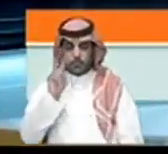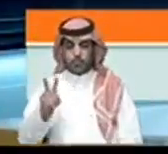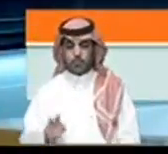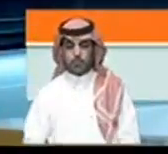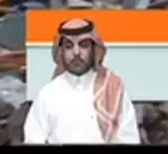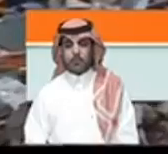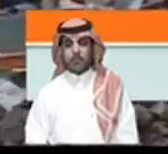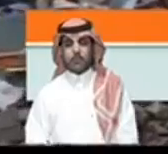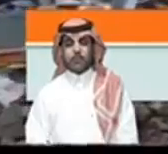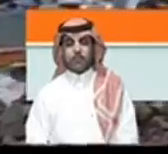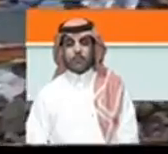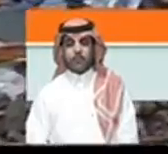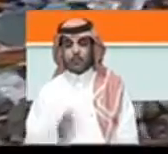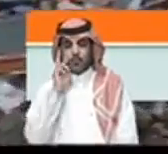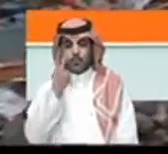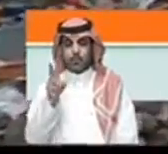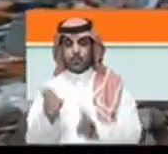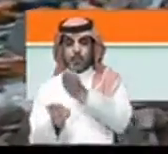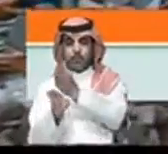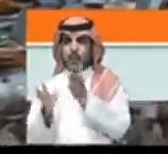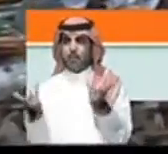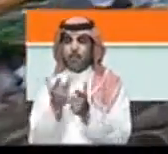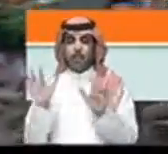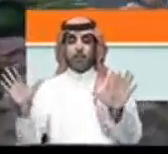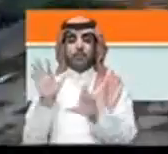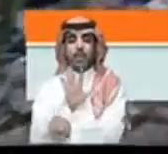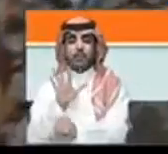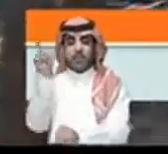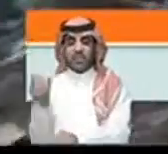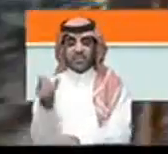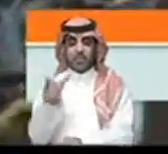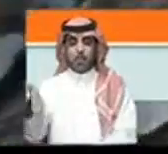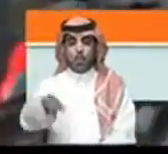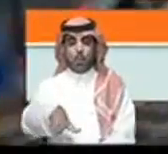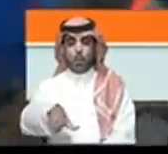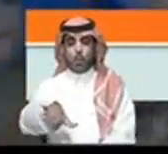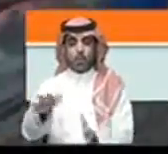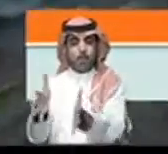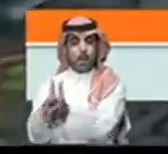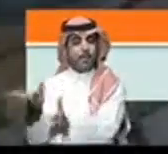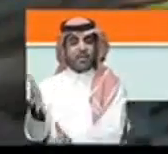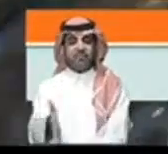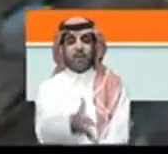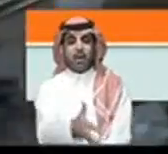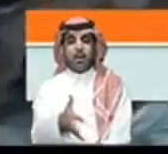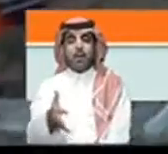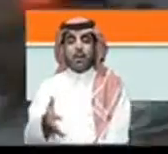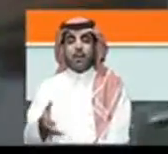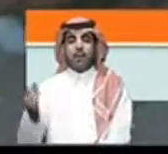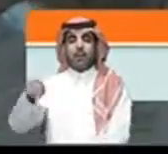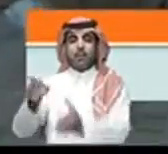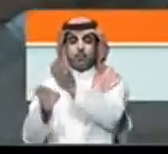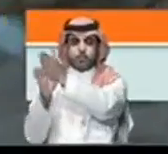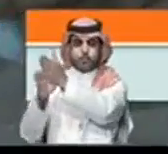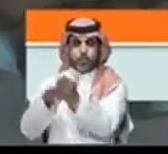التالي لقي خمسه عشر شخصا على الاقل بينهم اطفال حتفهم عندما انهار جزء من جدال